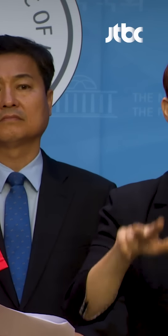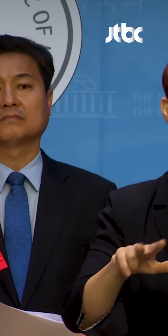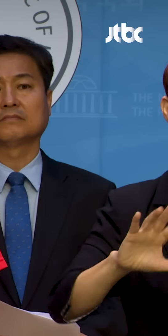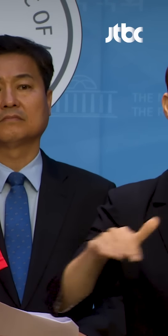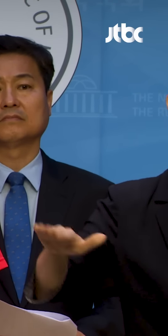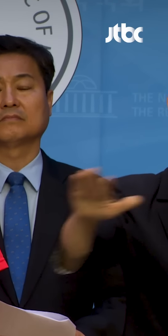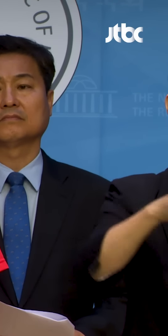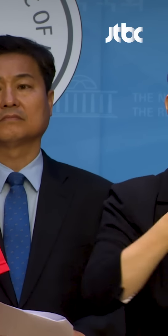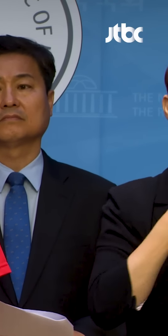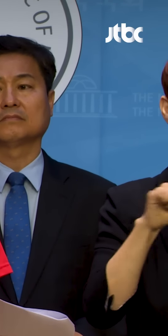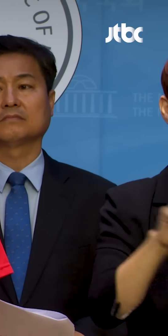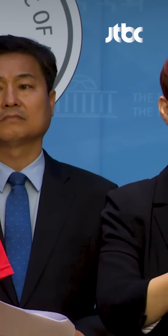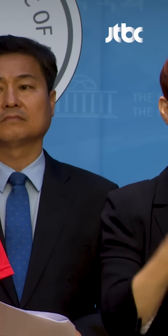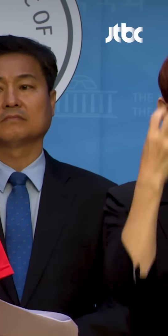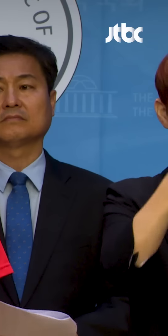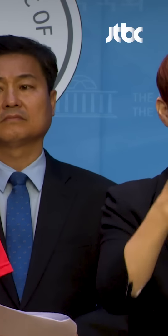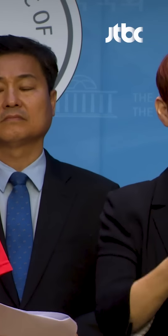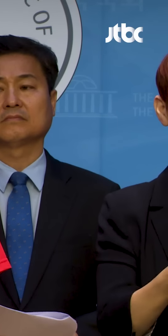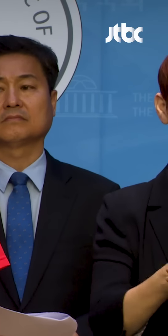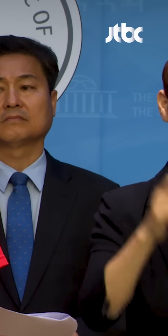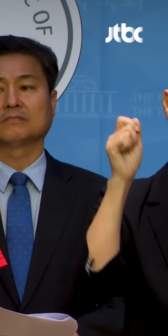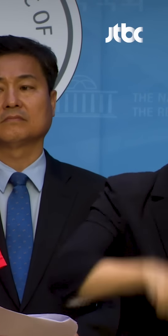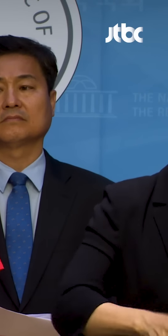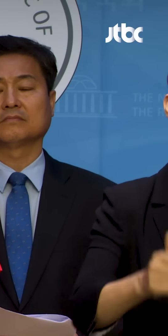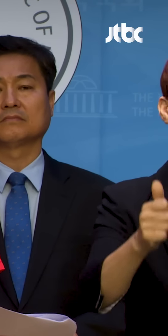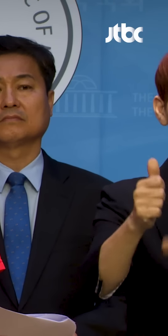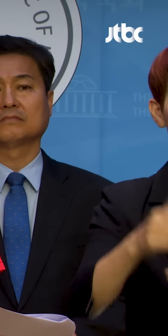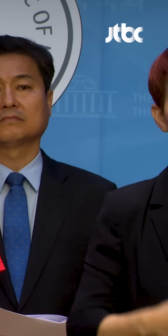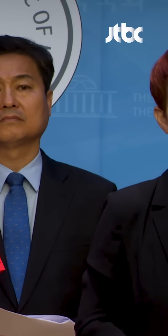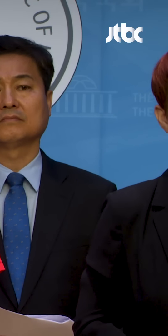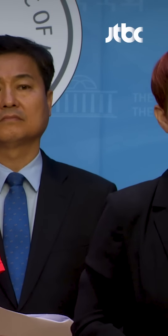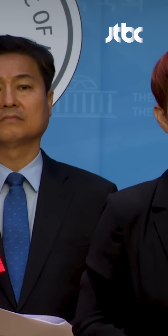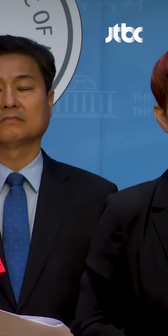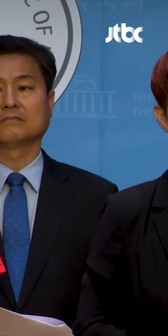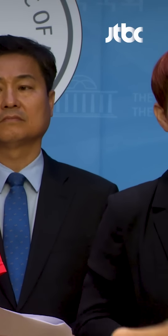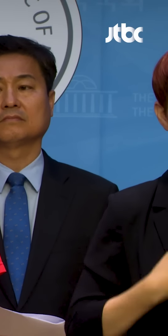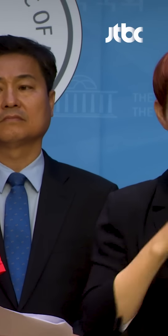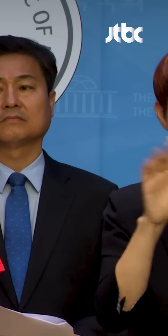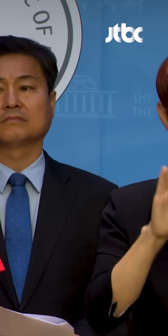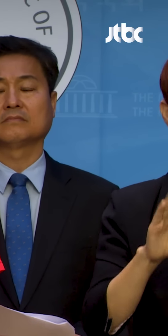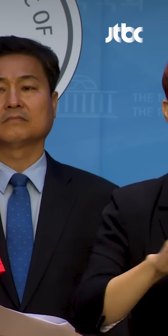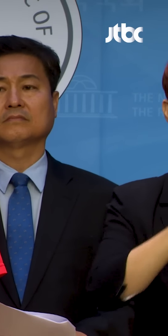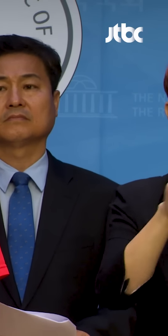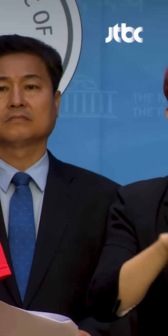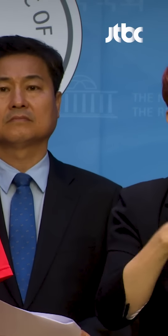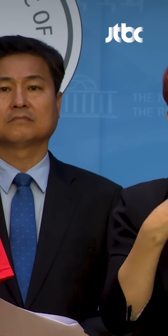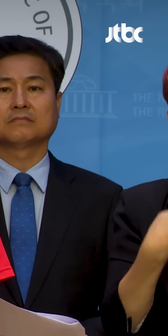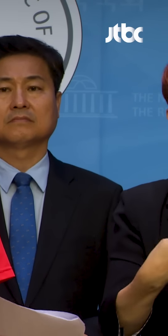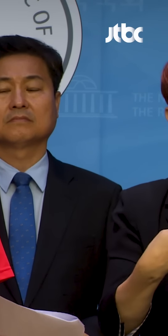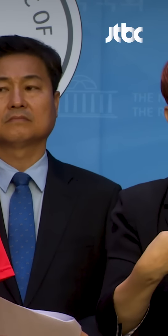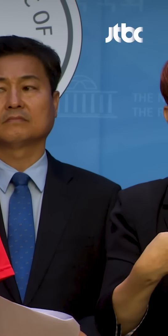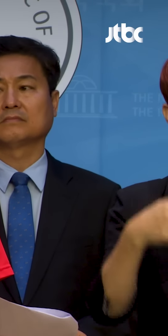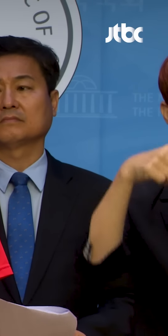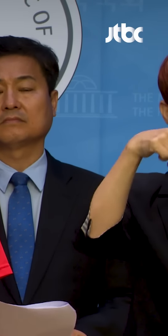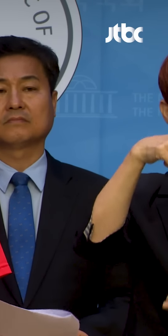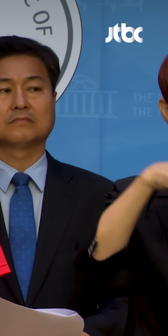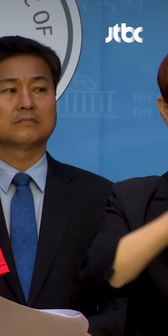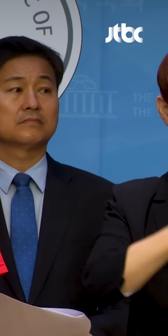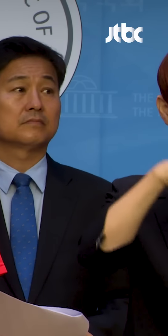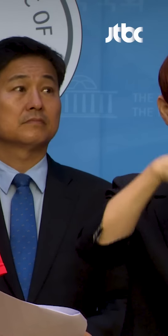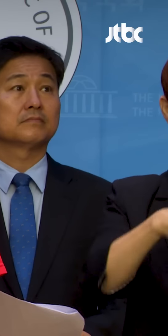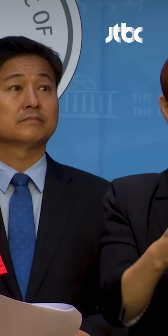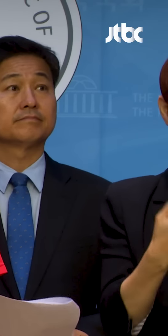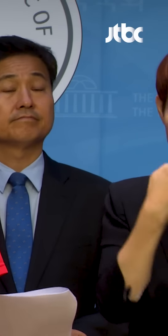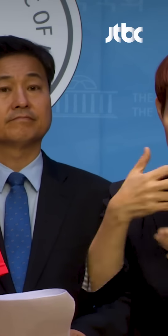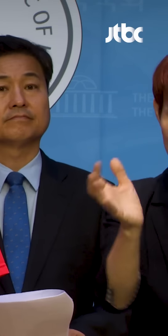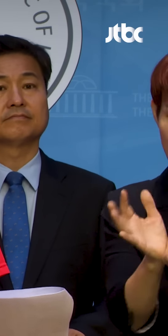국민이 원하는 특검법 처리합시다. 이거 제가 한 말이 아니고요. 지난 4월 4일 총선 전에 민주당이